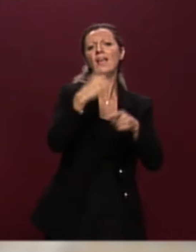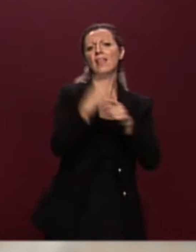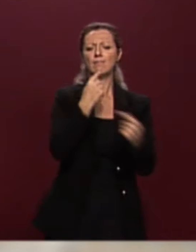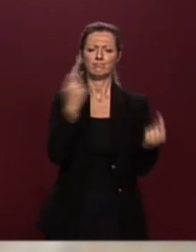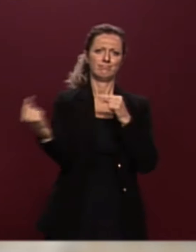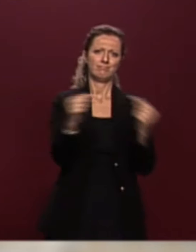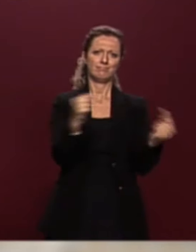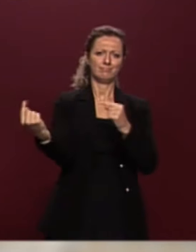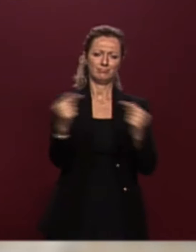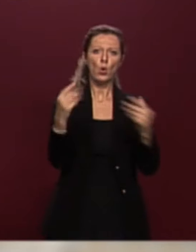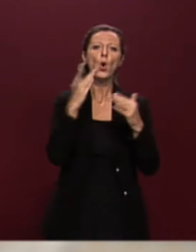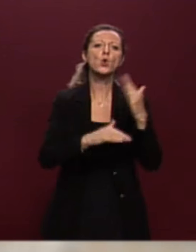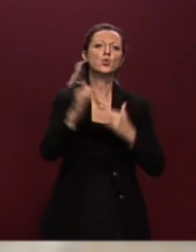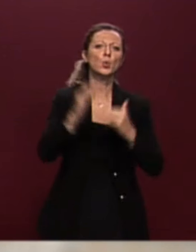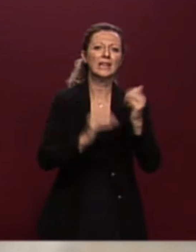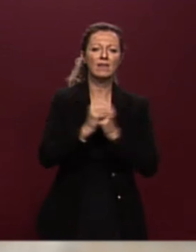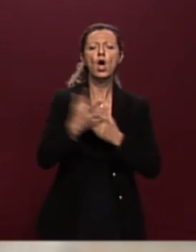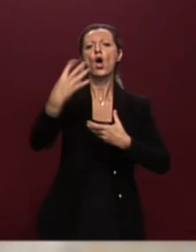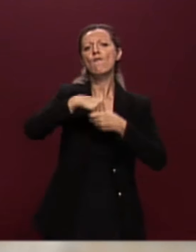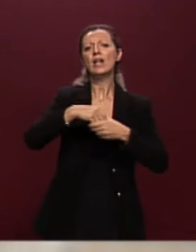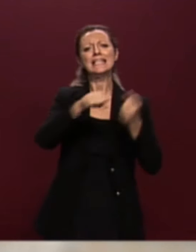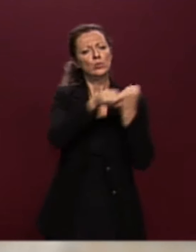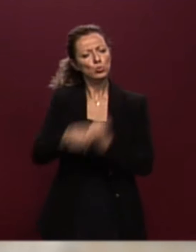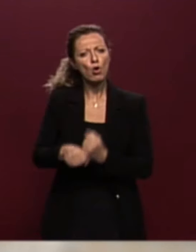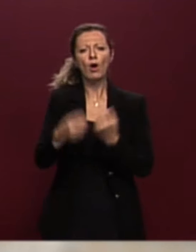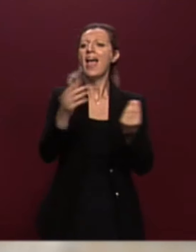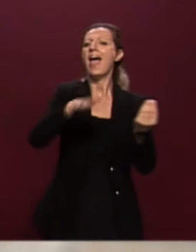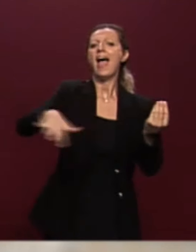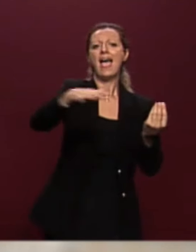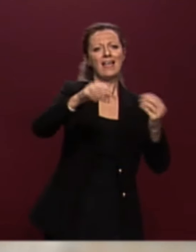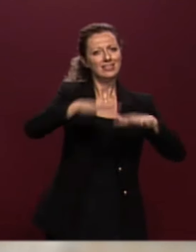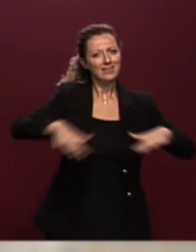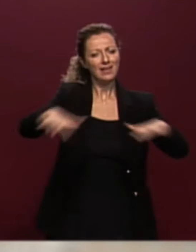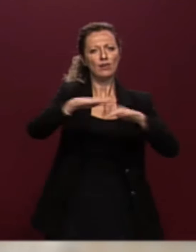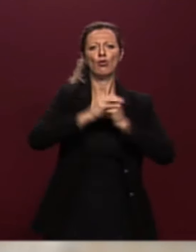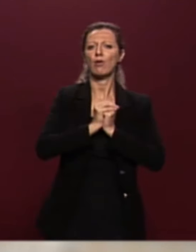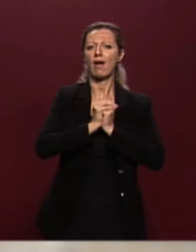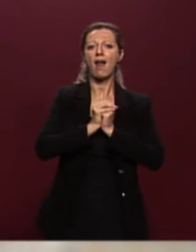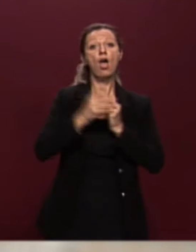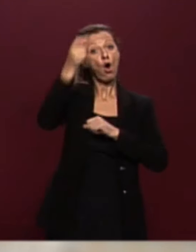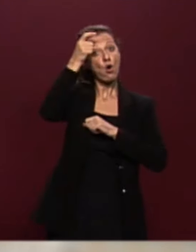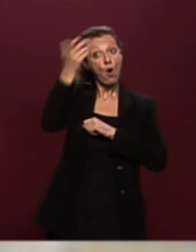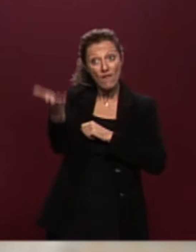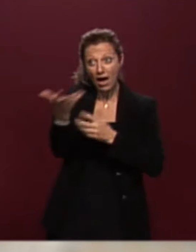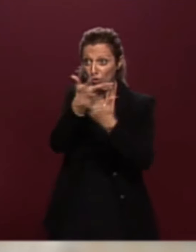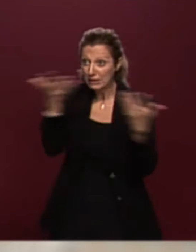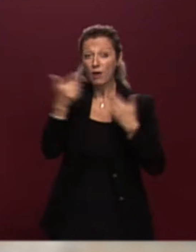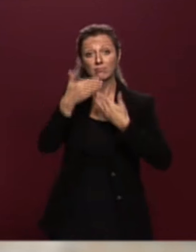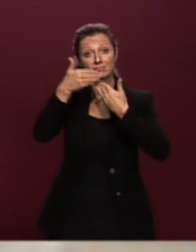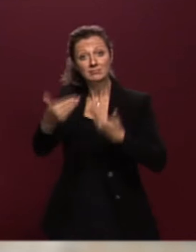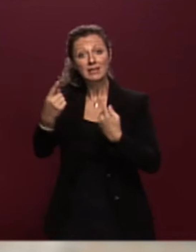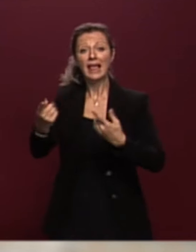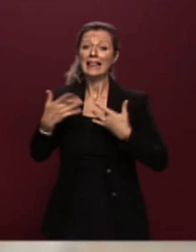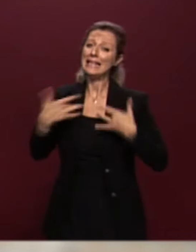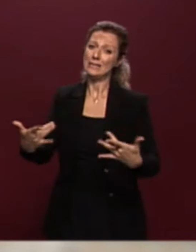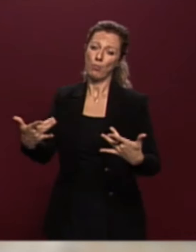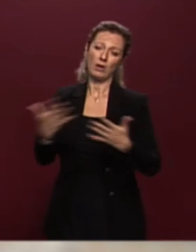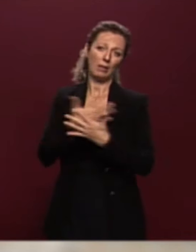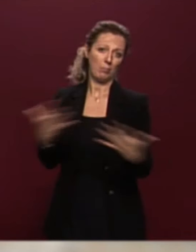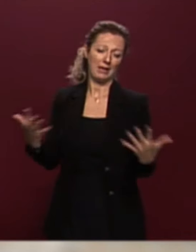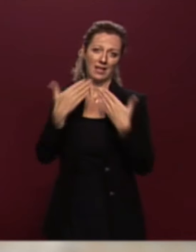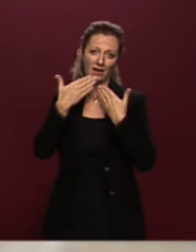coinvolti le istituzioni, gli enti locali, il governo naturalmente, che ringraziamo per la grande disponibilità,